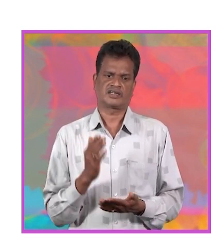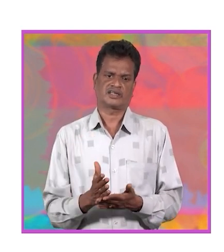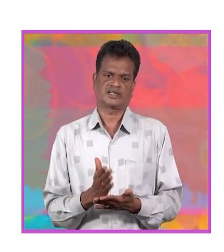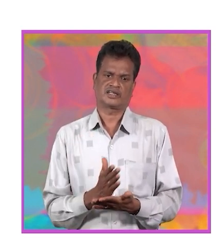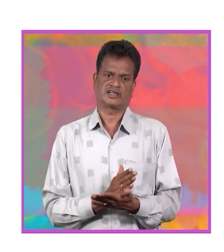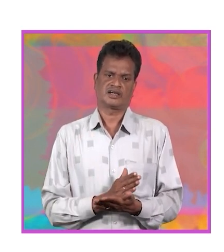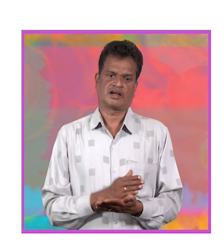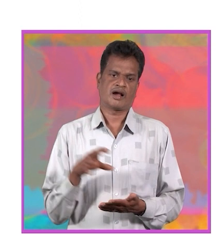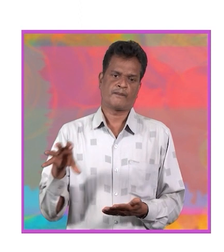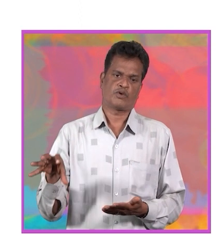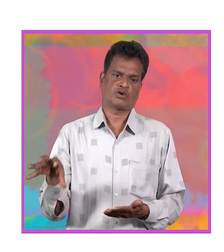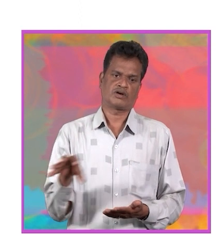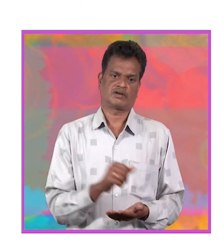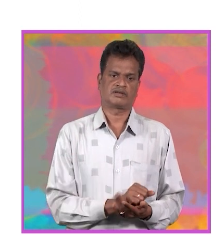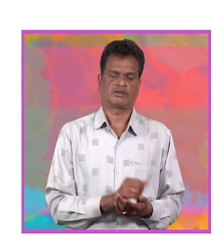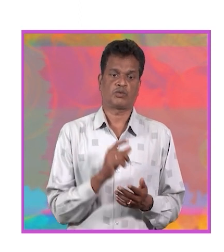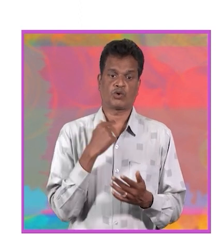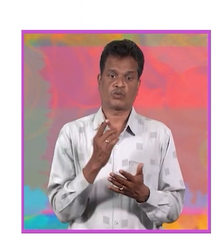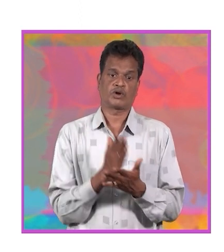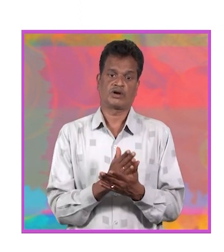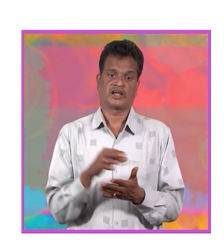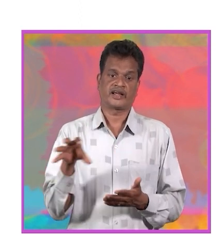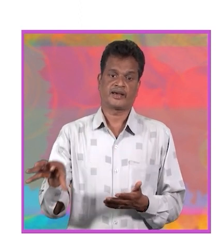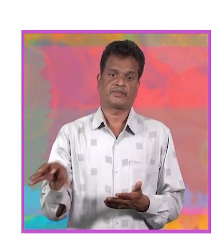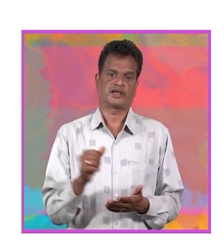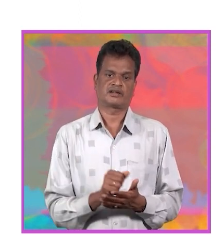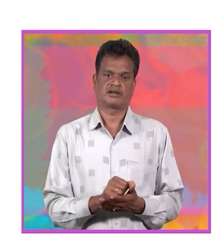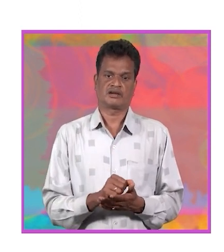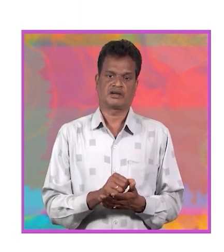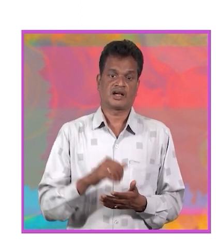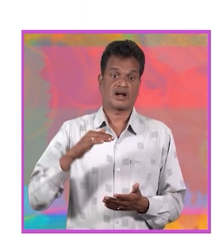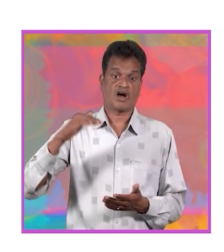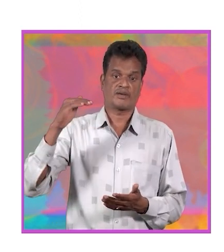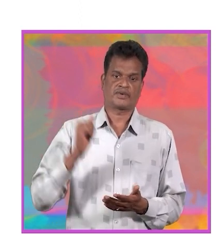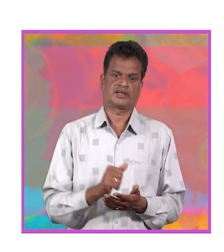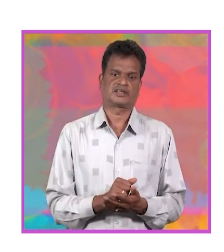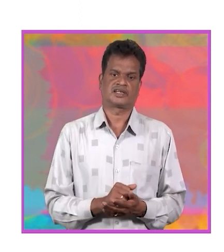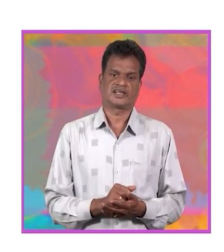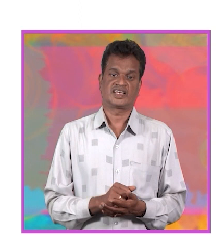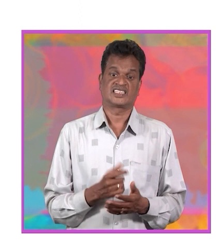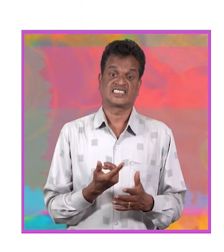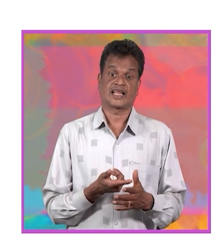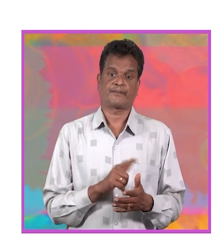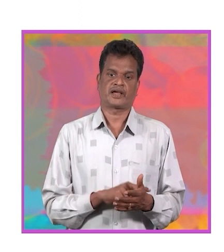கேட்டிங்கன்னா, பொருட்பெயர், இடப்பெயர், காலப்பெயர், சினைப்பெயர்,